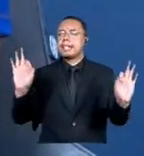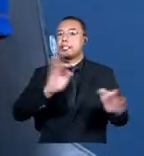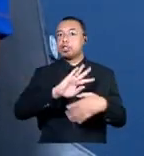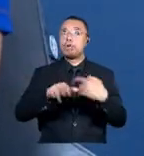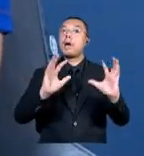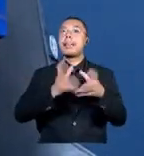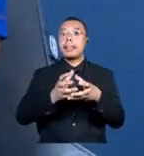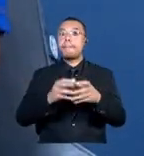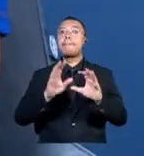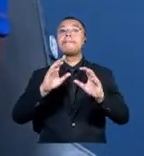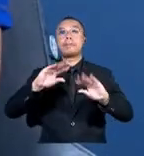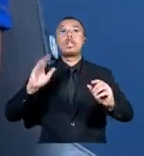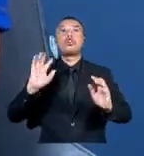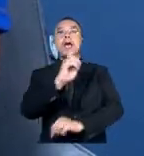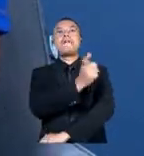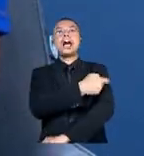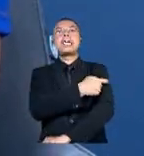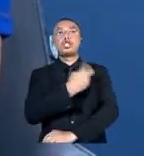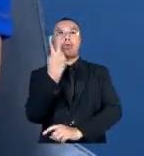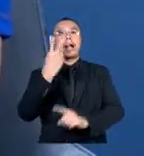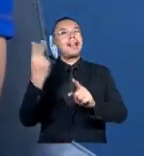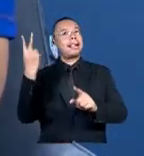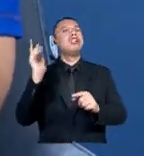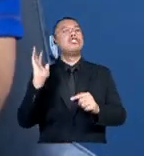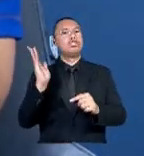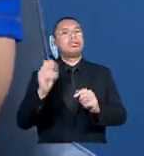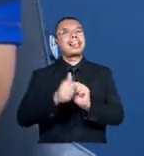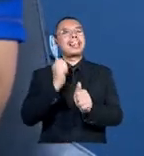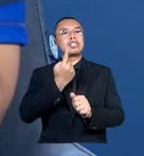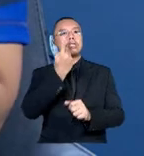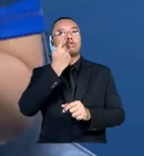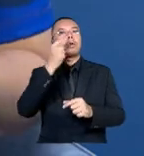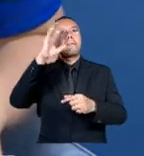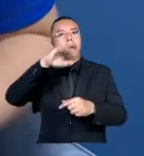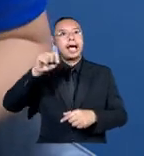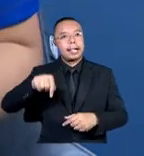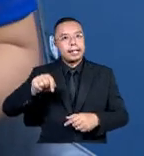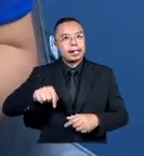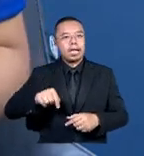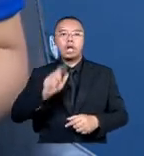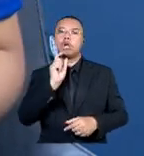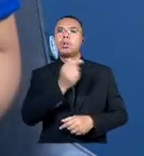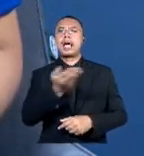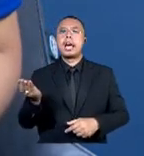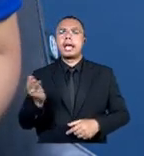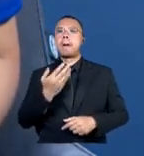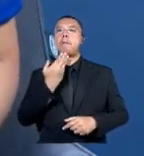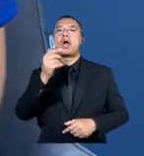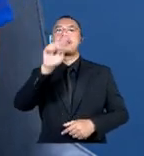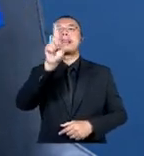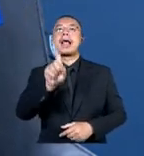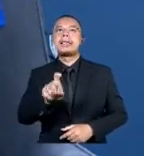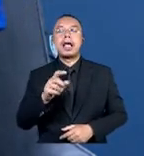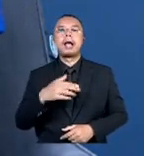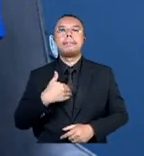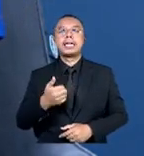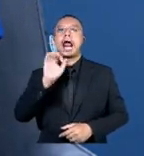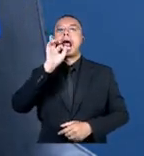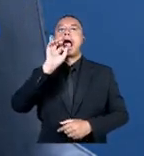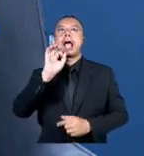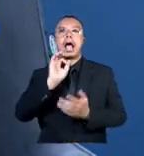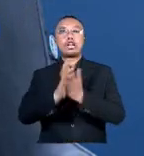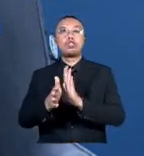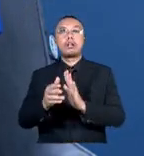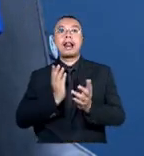seluruh kru yang bertugas sudah vaksin penuh serta melewati tes swab hari ini. Dan bagi Anda yang ingin bertanya, bisa langsung